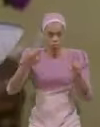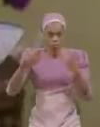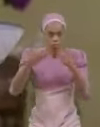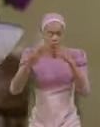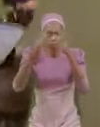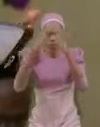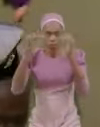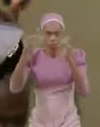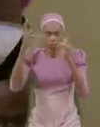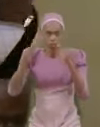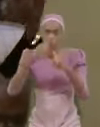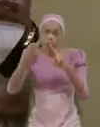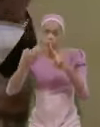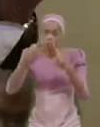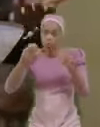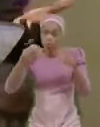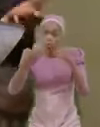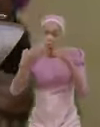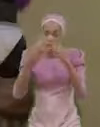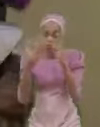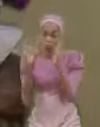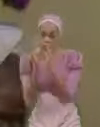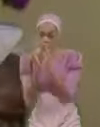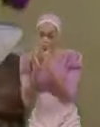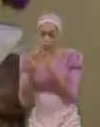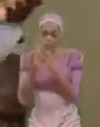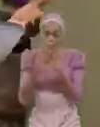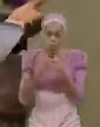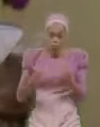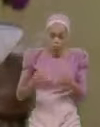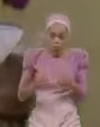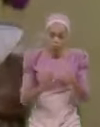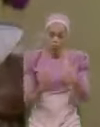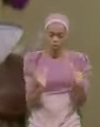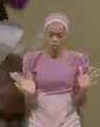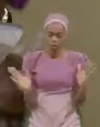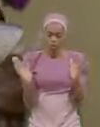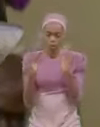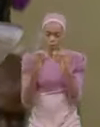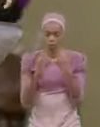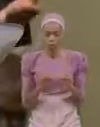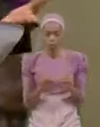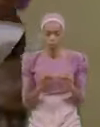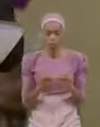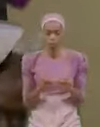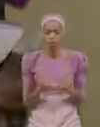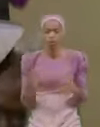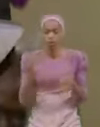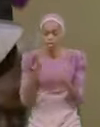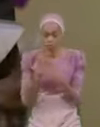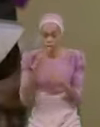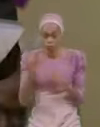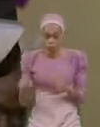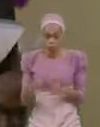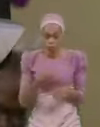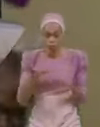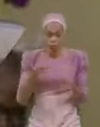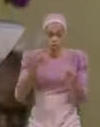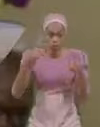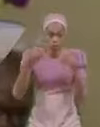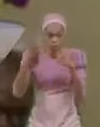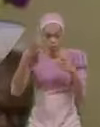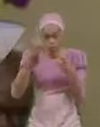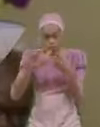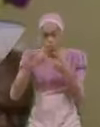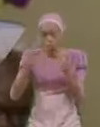ne te presse pas d'vir la bouche garde ton pied quand tu vas l't biblique